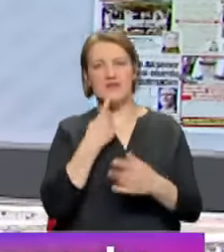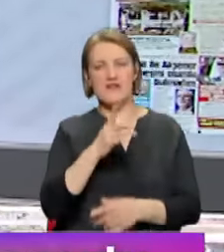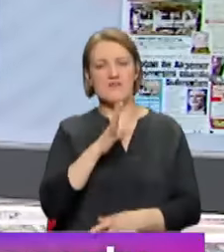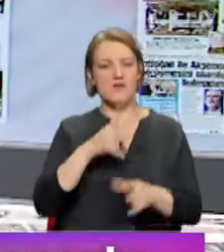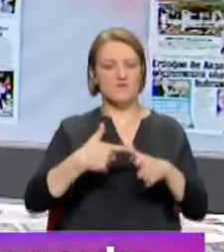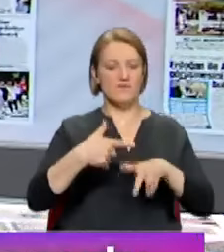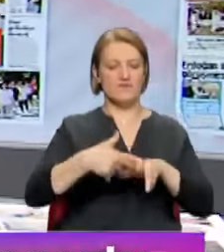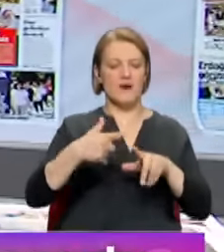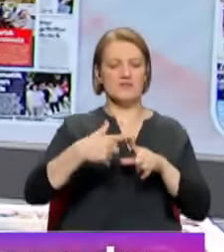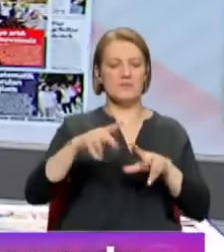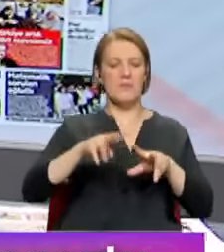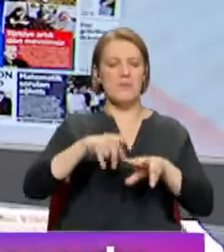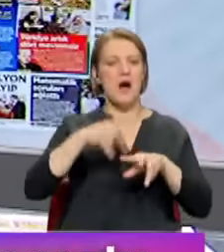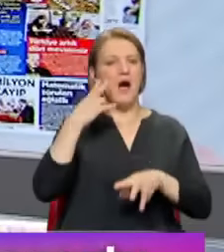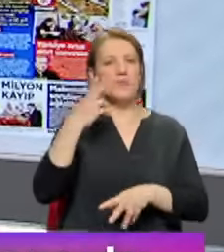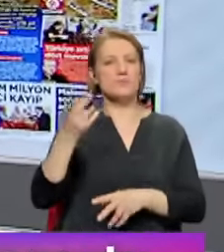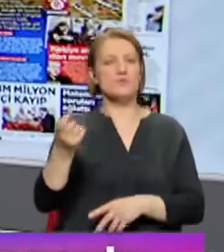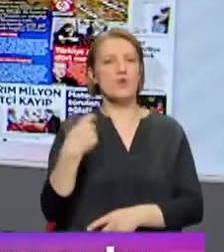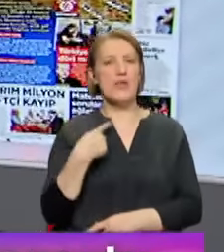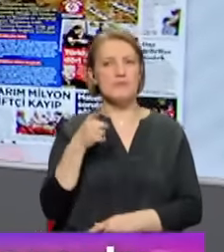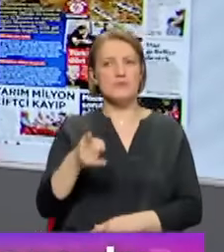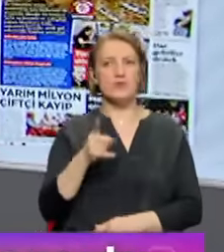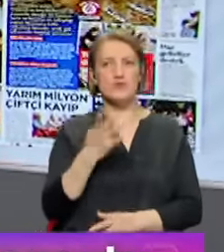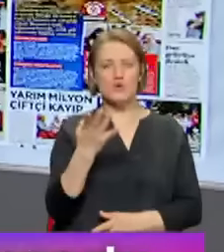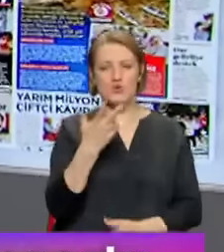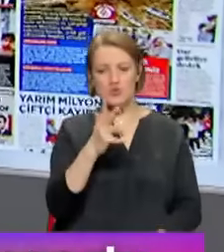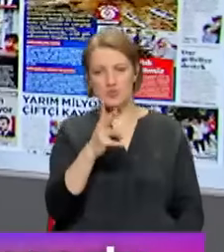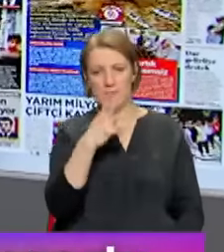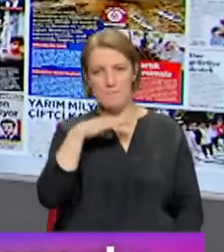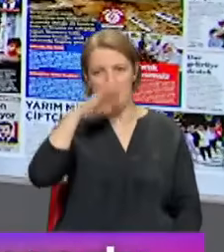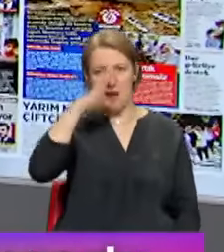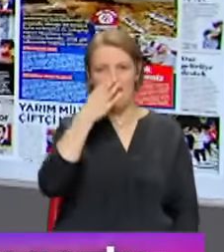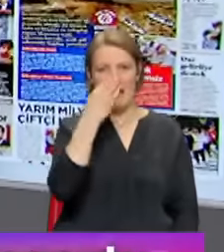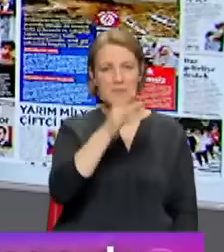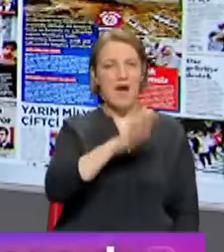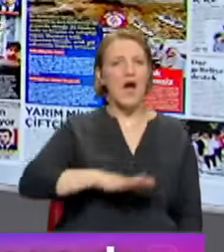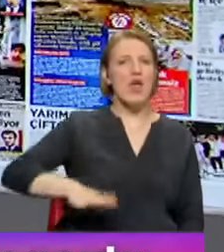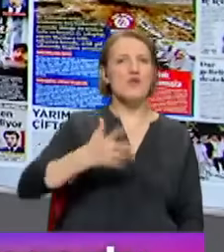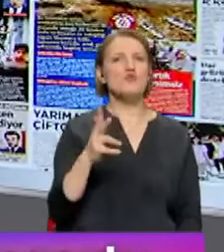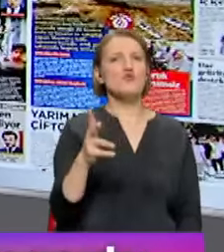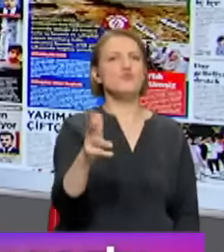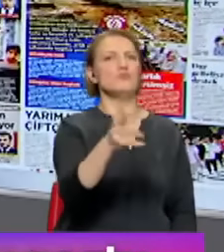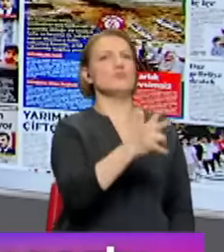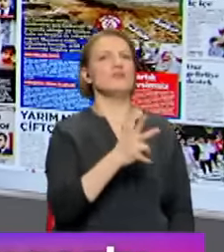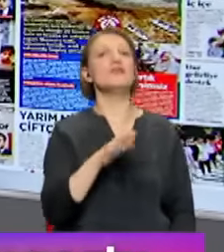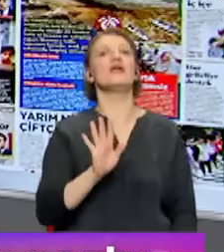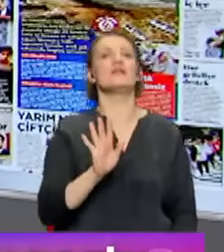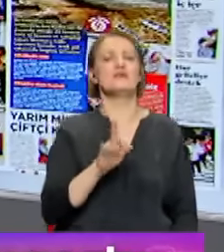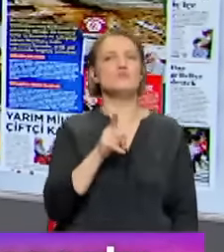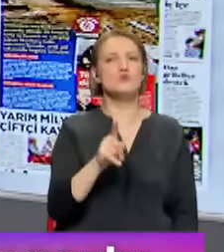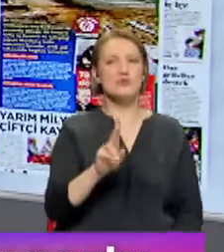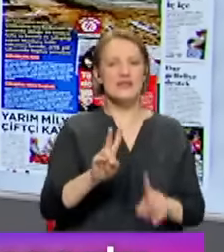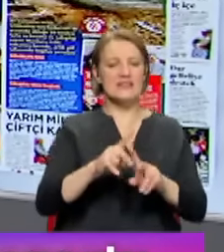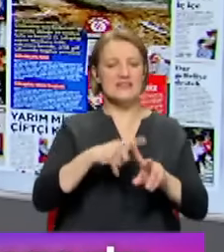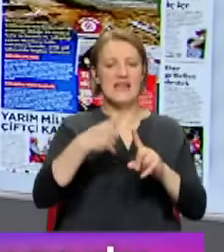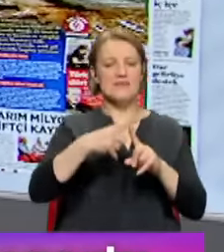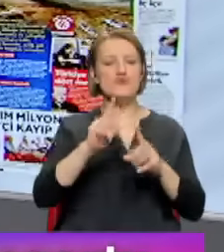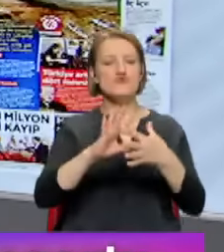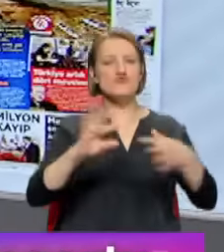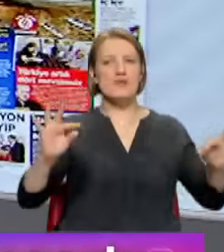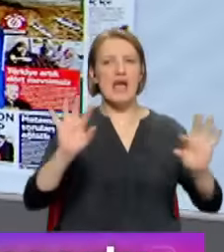Hanım, Fatma Özdemir göndermiş. Bunun net olarak örneğim yani 3000 lira bayram ikramiyesi herkese 3000 lira değil. Bunun net bir